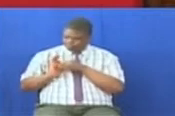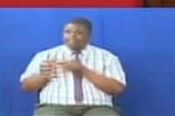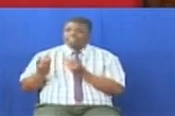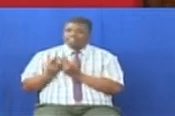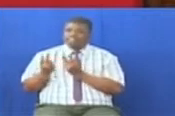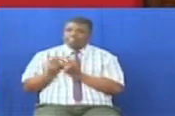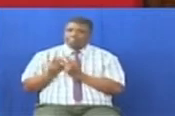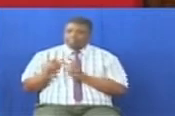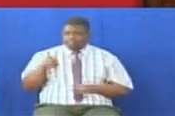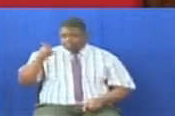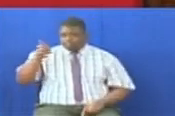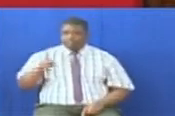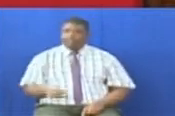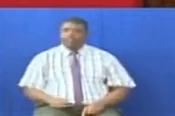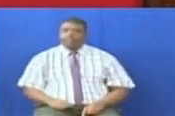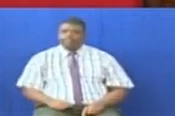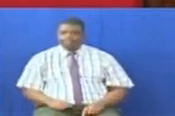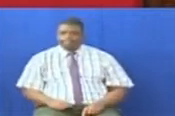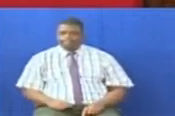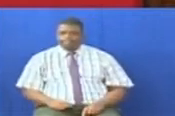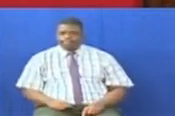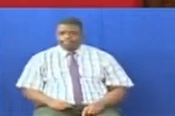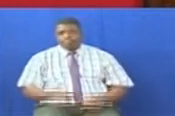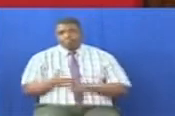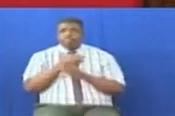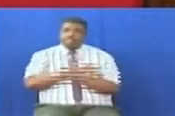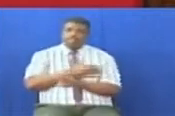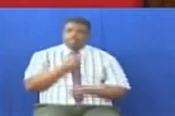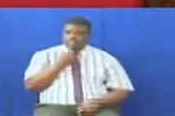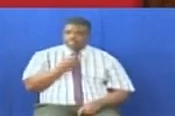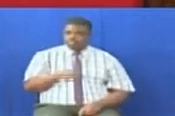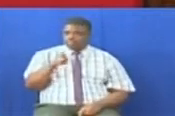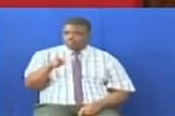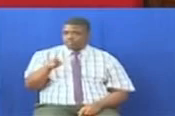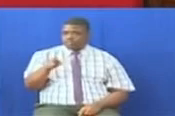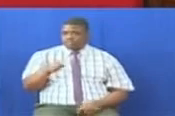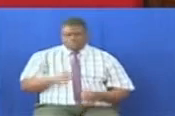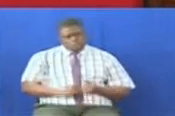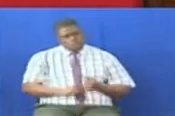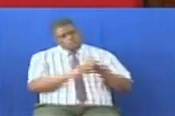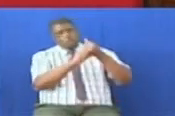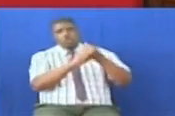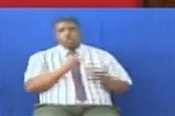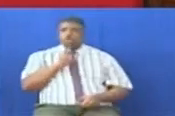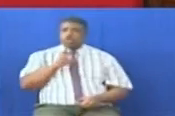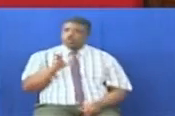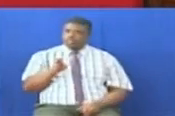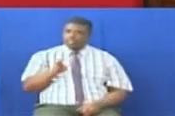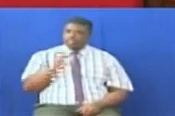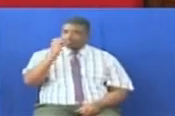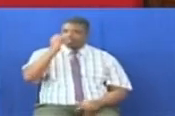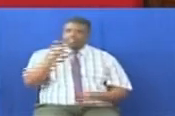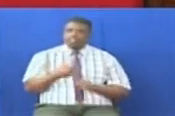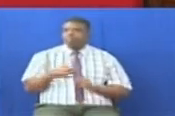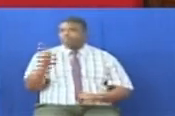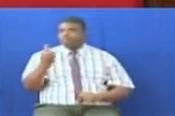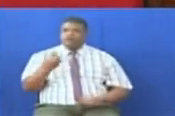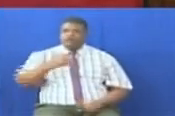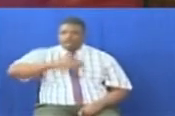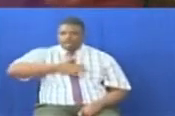nyingine. Mheshimiwa na Spika, baada ya kusema hayo, mimi naunga hoja mkono kwa 100%. Asante